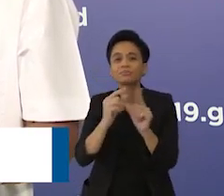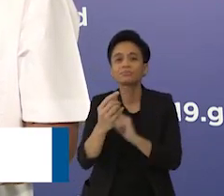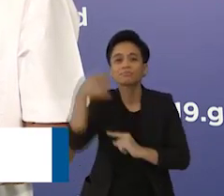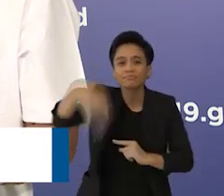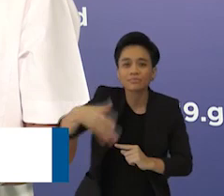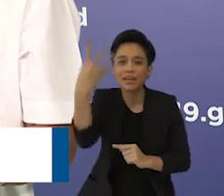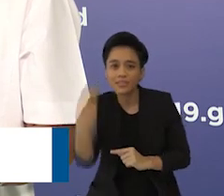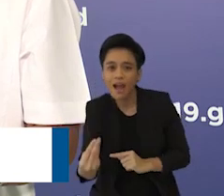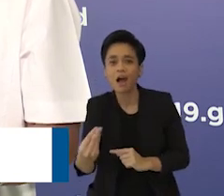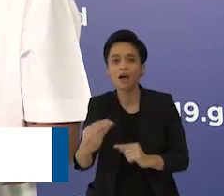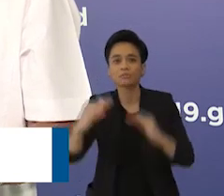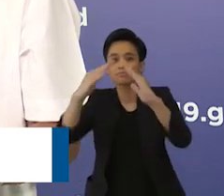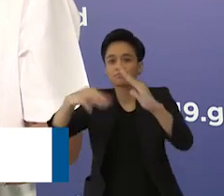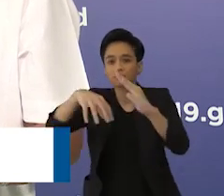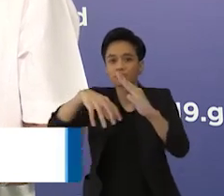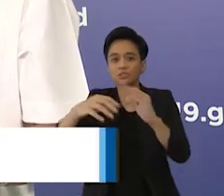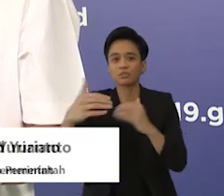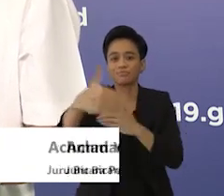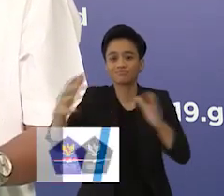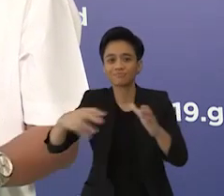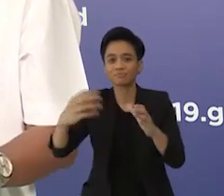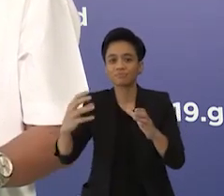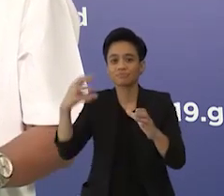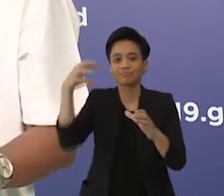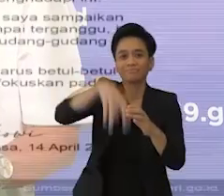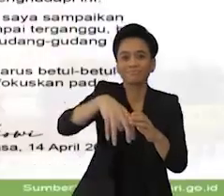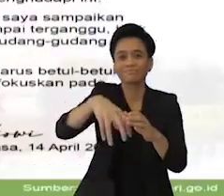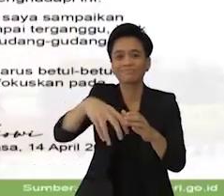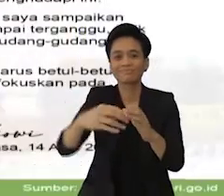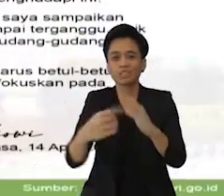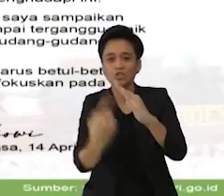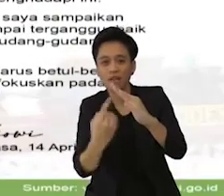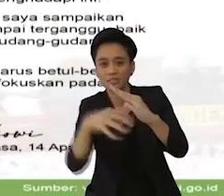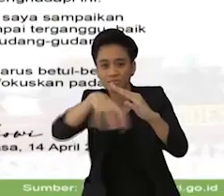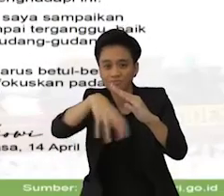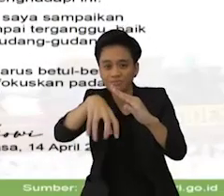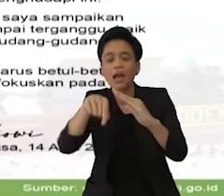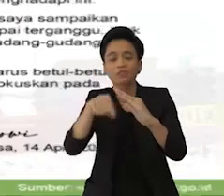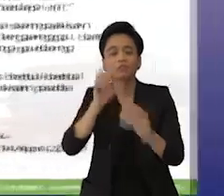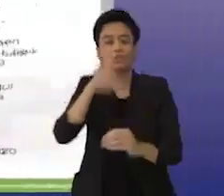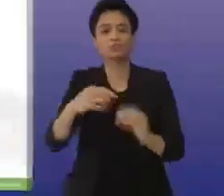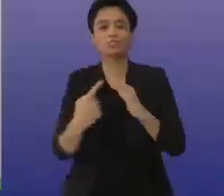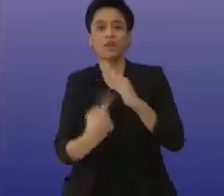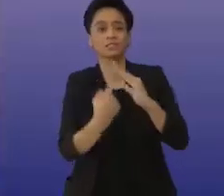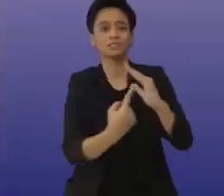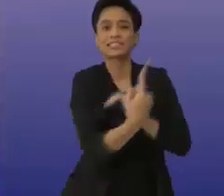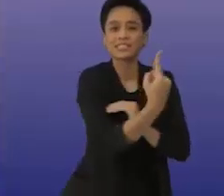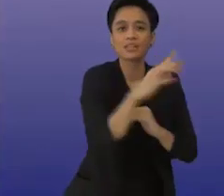ini juga menjadi sesuatu yang sangat berkontribusi di dalam kaitan dengan pelaksanaan isolasi